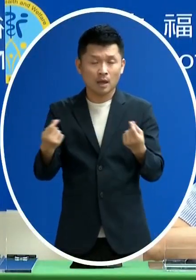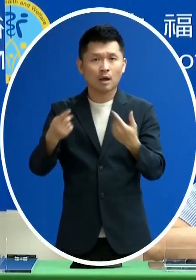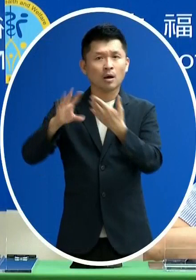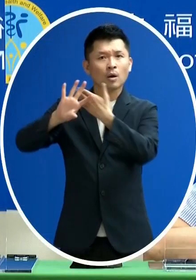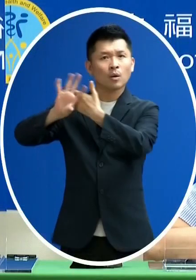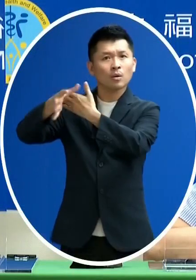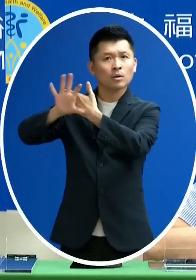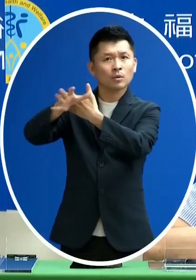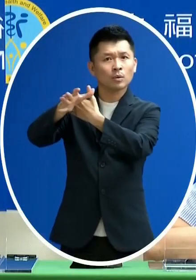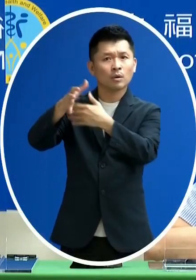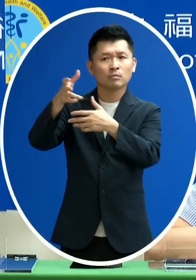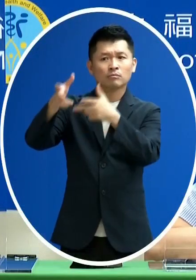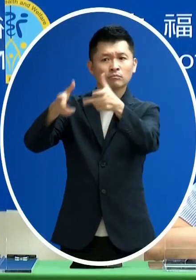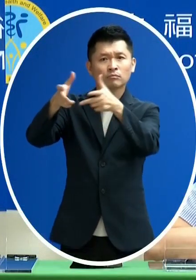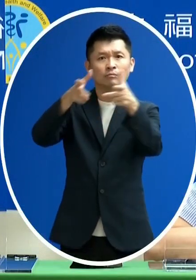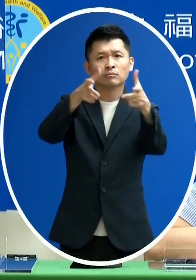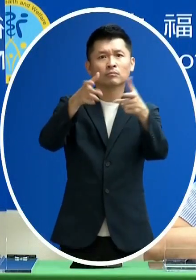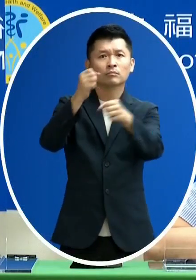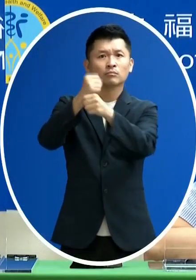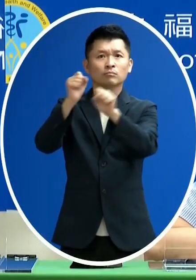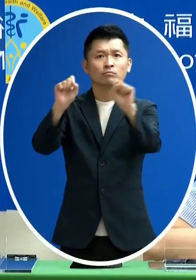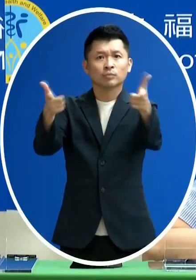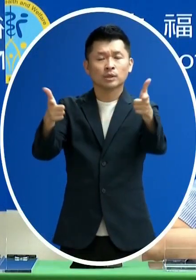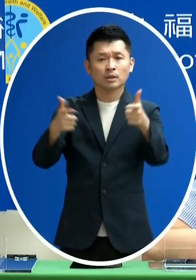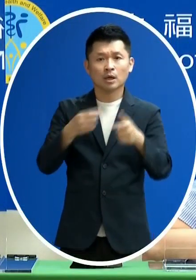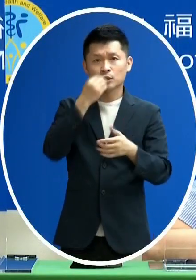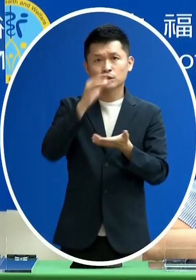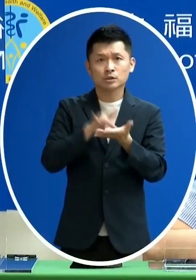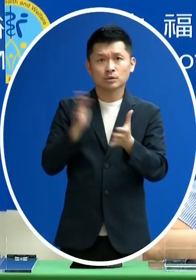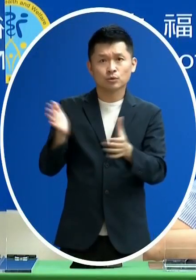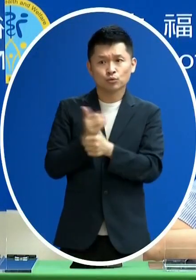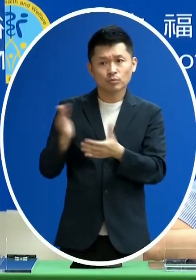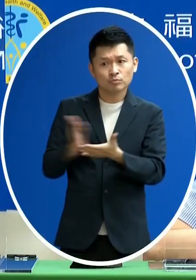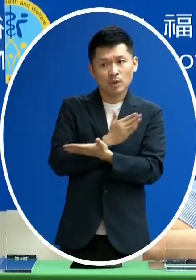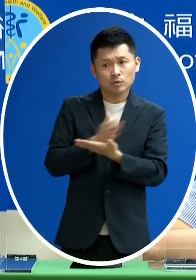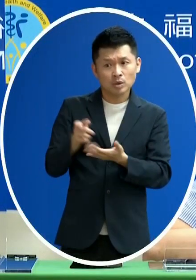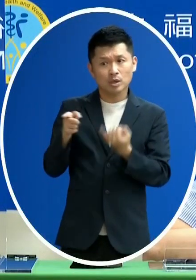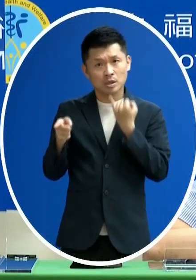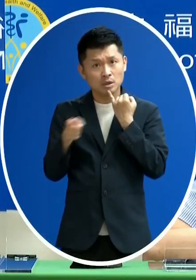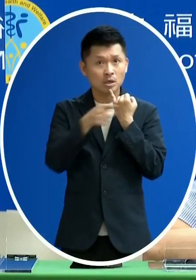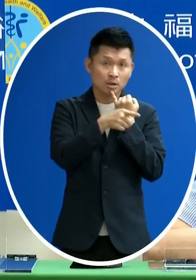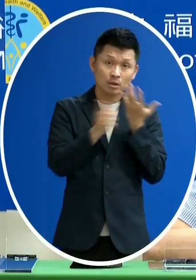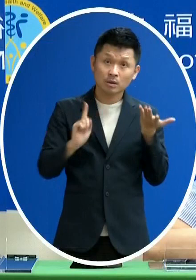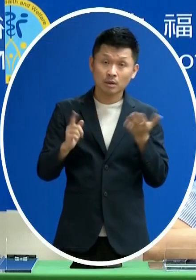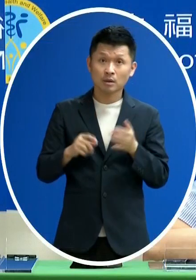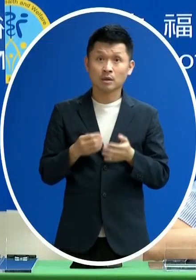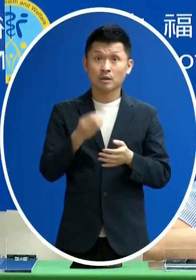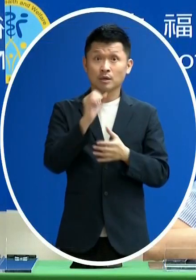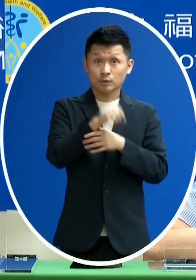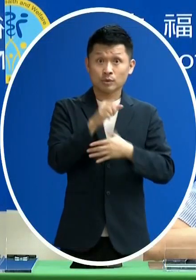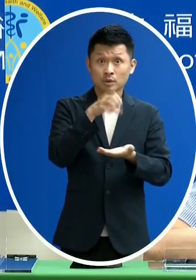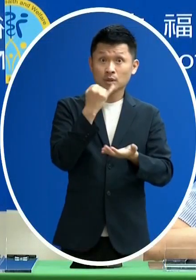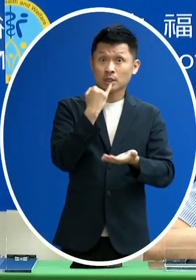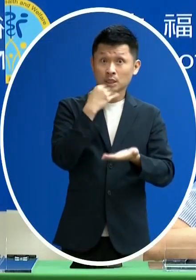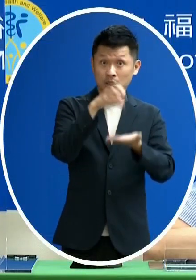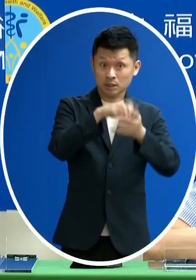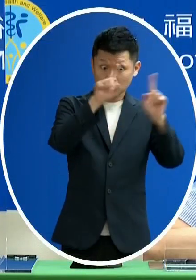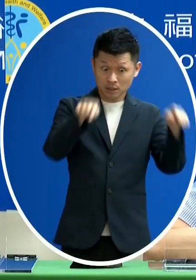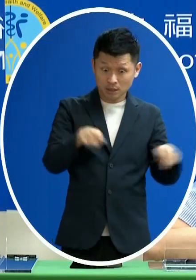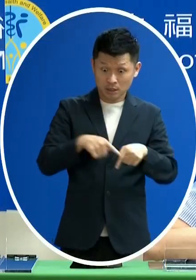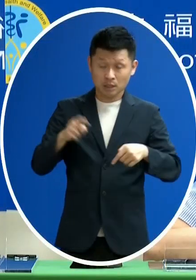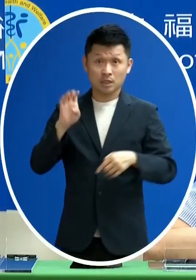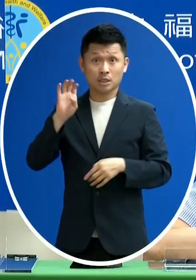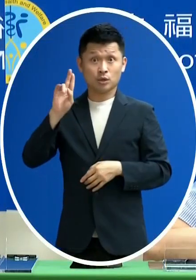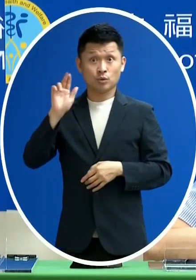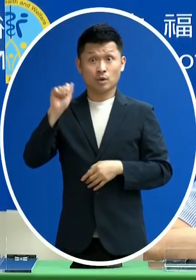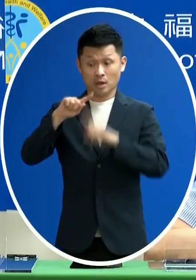的国家制造的话，那食药署这边是怎么认定？我们是不是一张许可证，一张 EUA，然后就全部都接受？